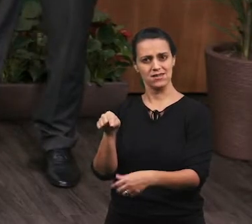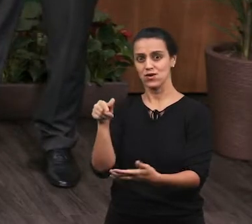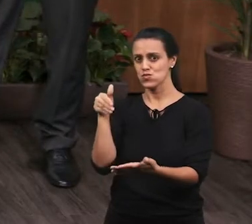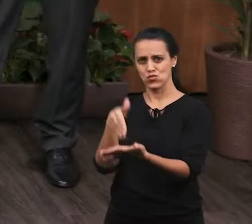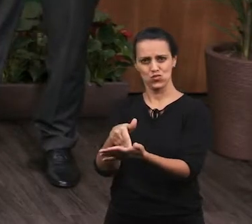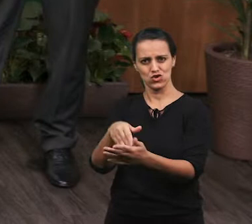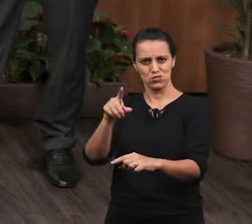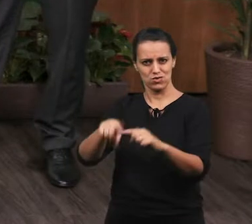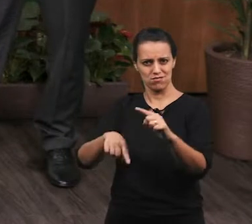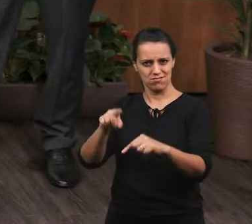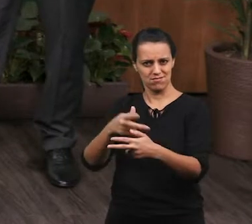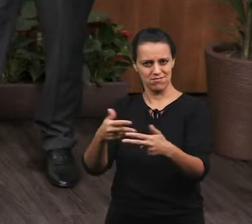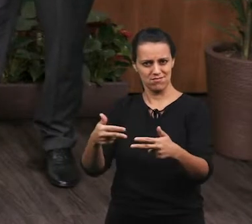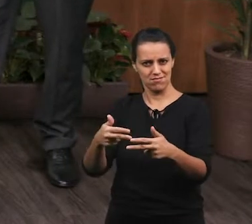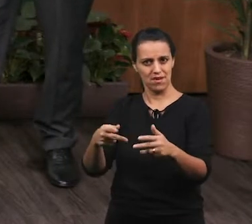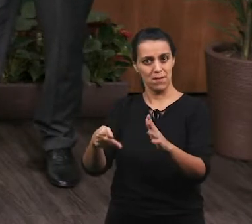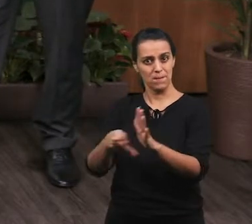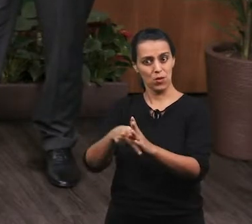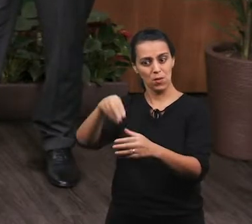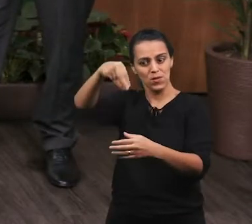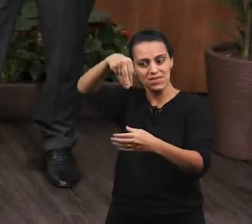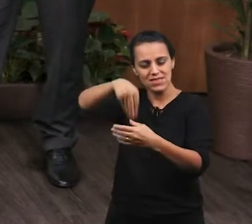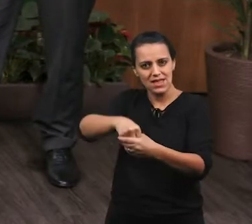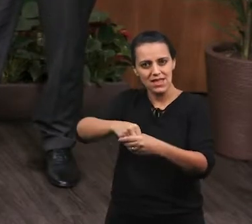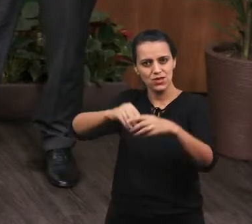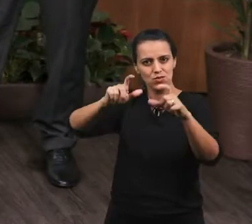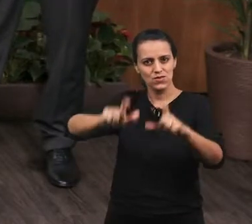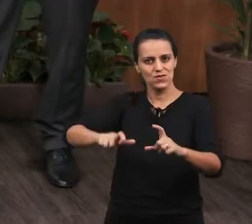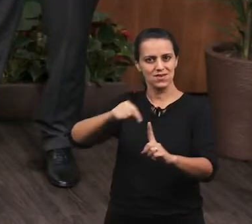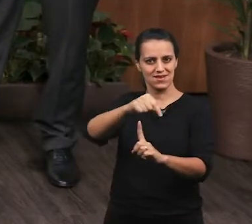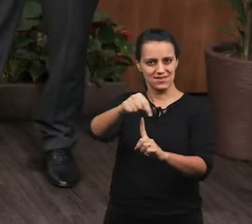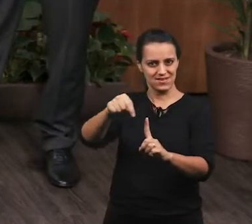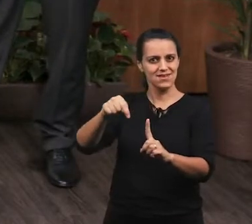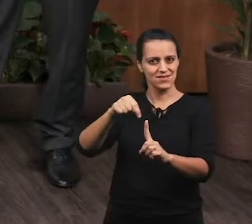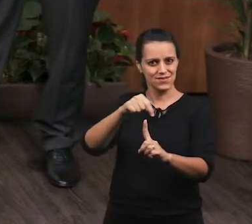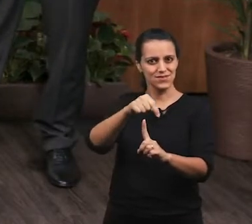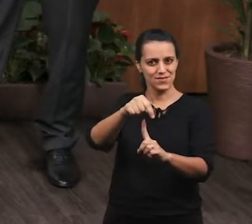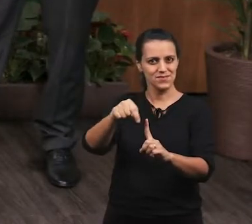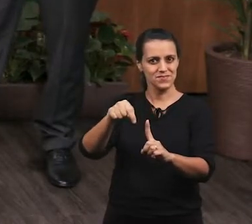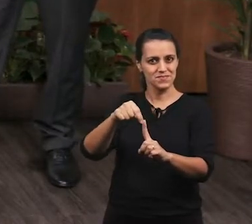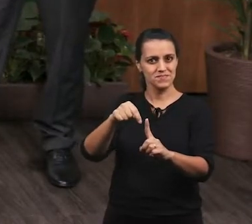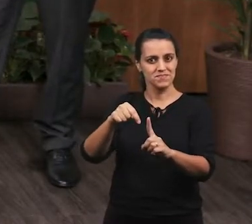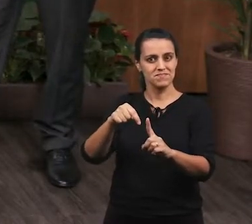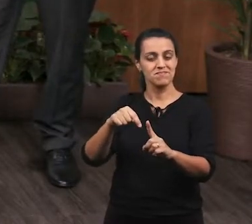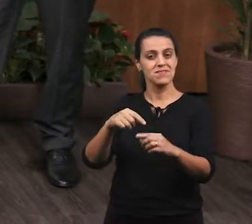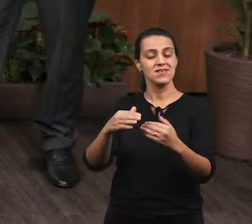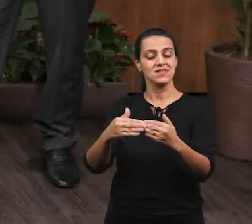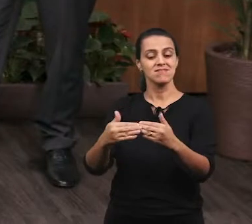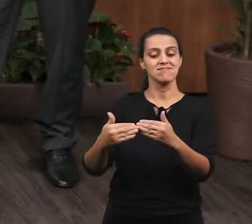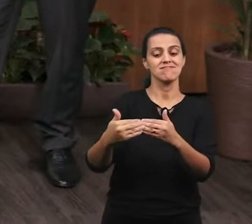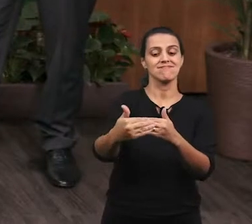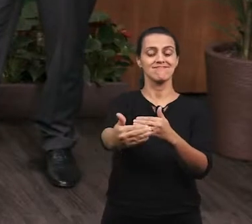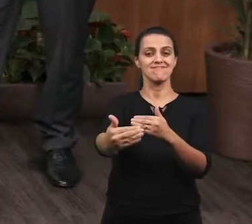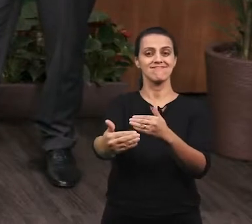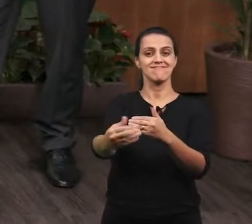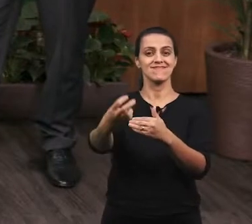его кругом, и роги сделай, и сделай к нему золотой венец его.